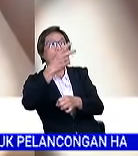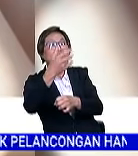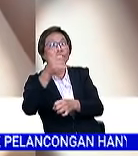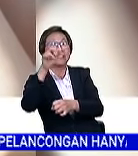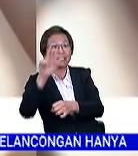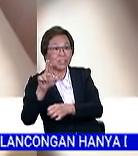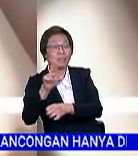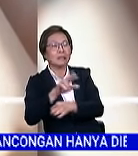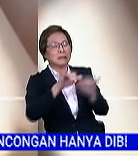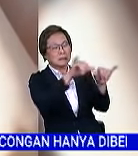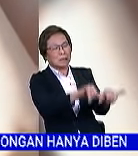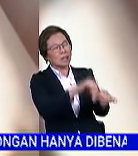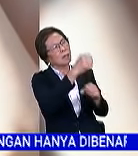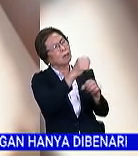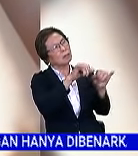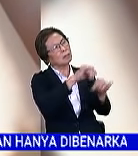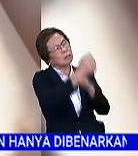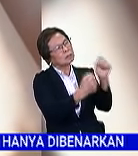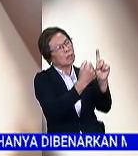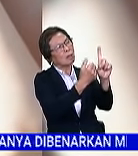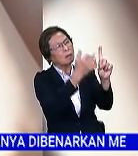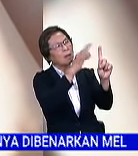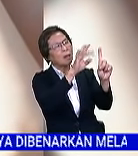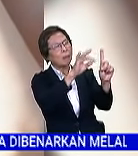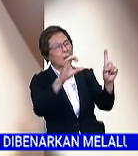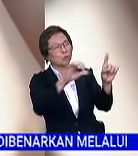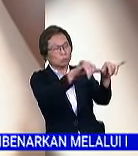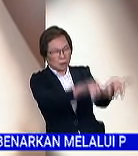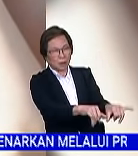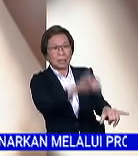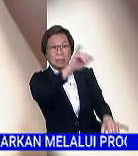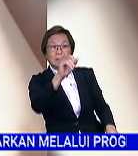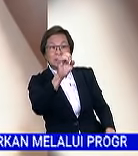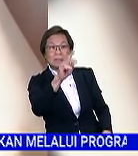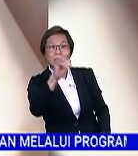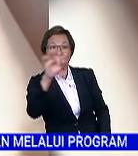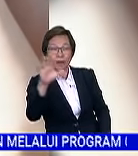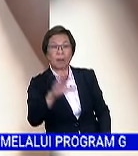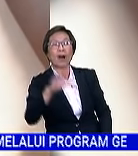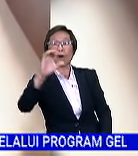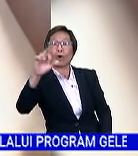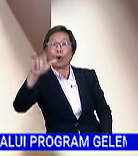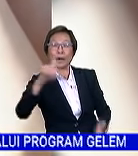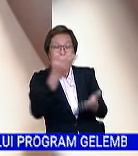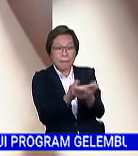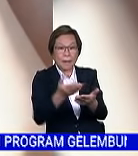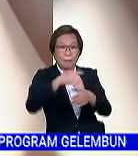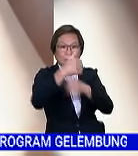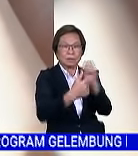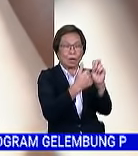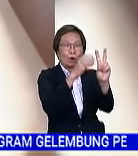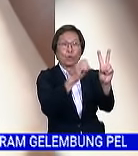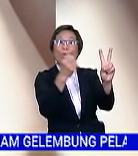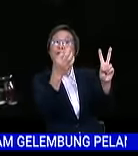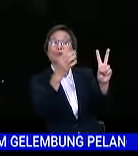yang tinggal di situ sekitar tahun 1800. Jennifer dan Corey Hansen membelinya pada tahun 2019